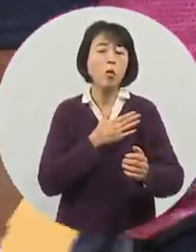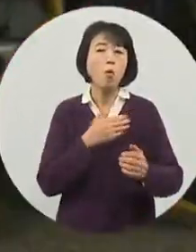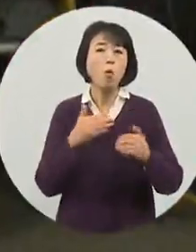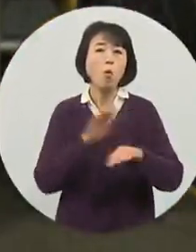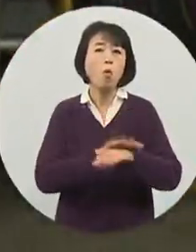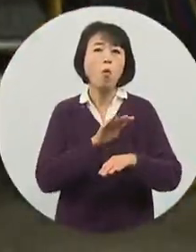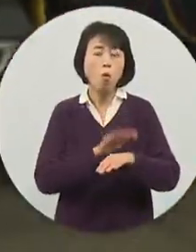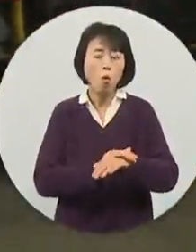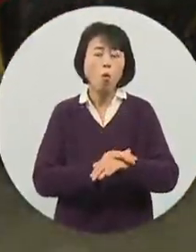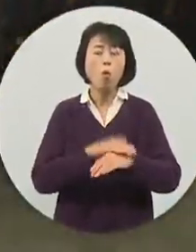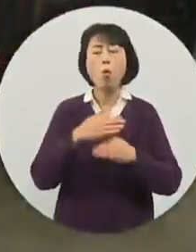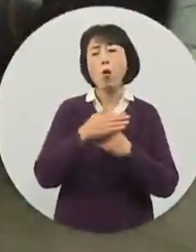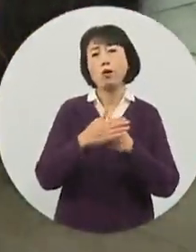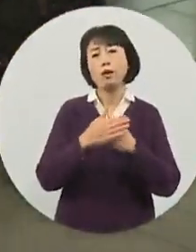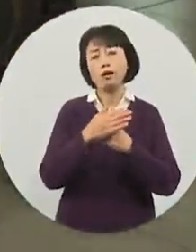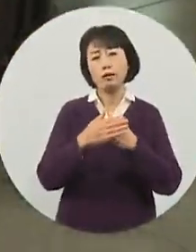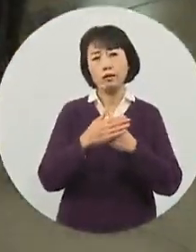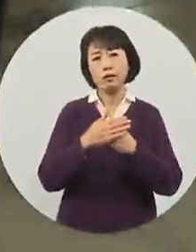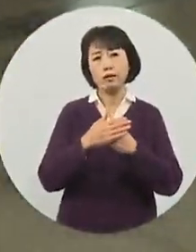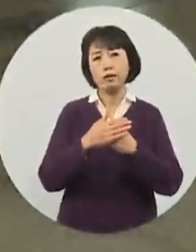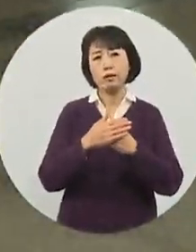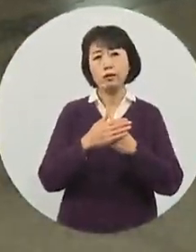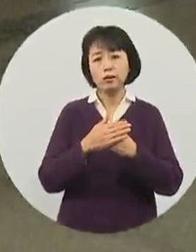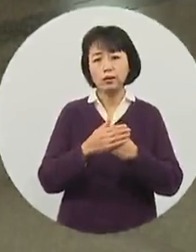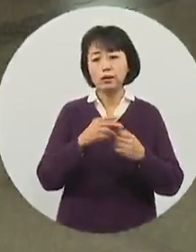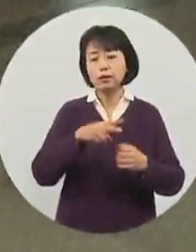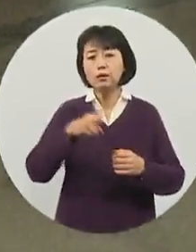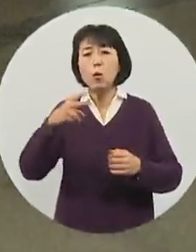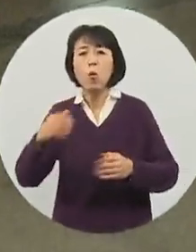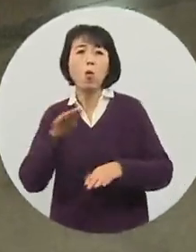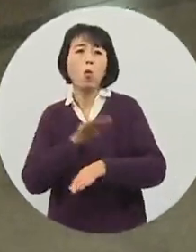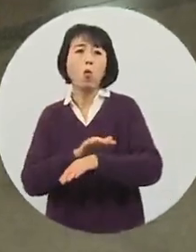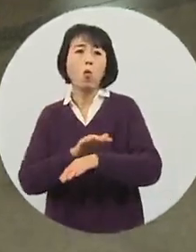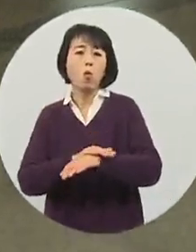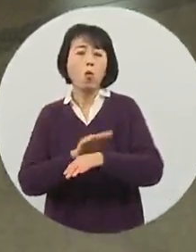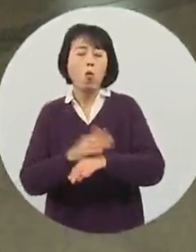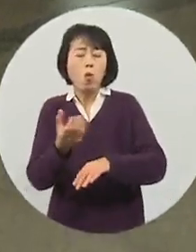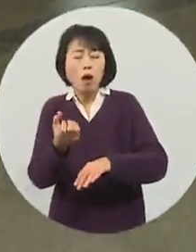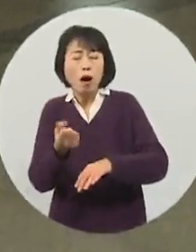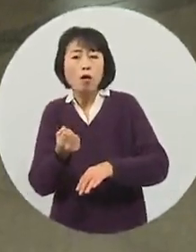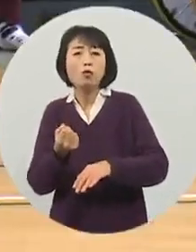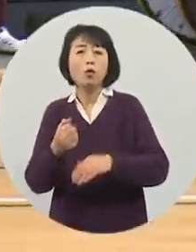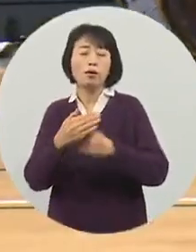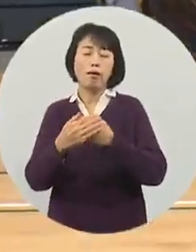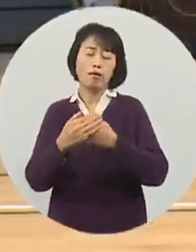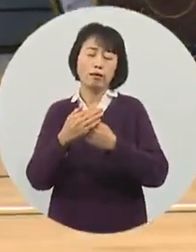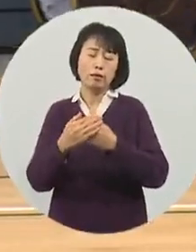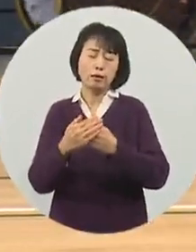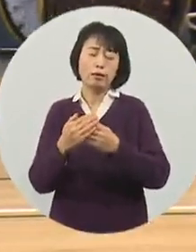ね。その足をどう確保するかというのが非常に